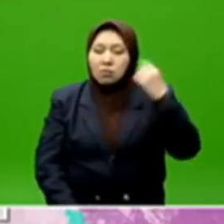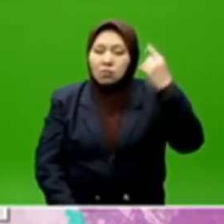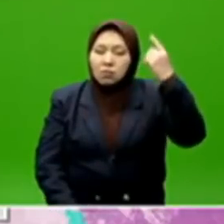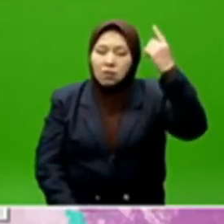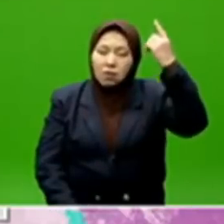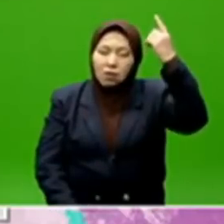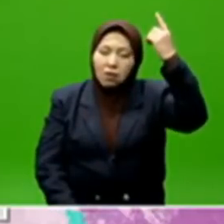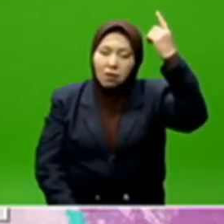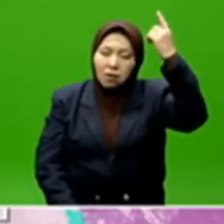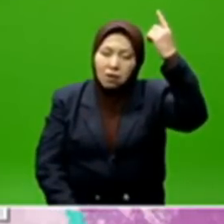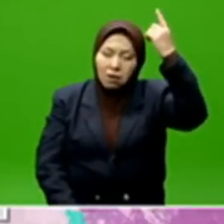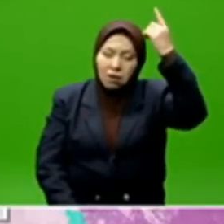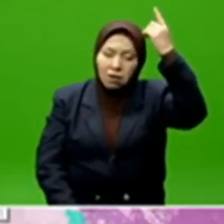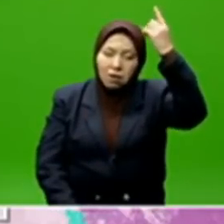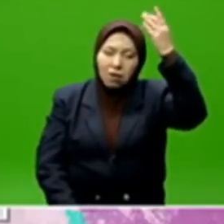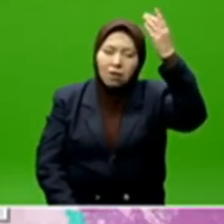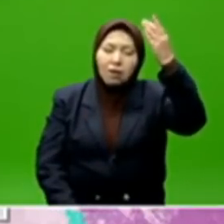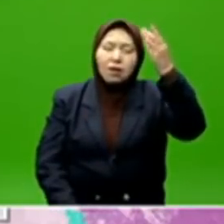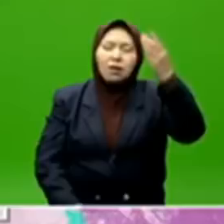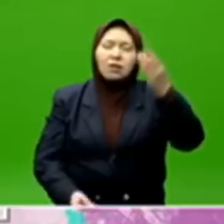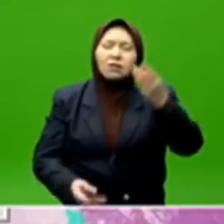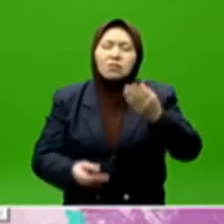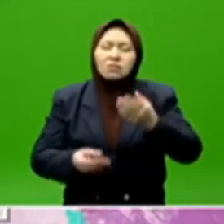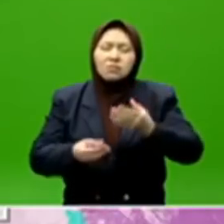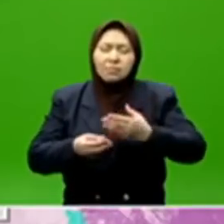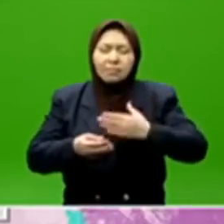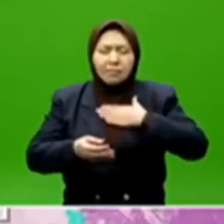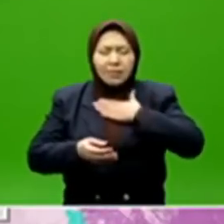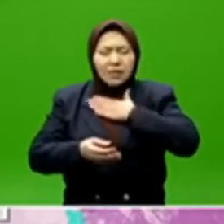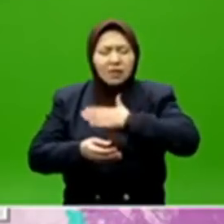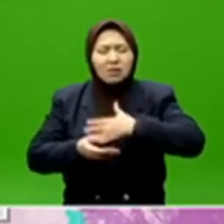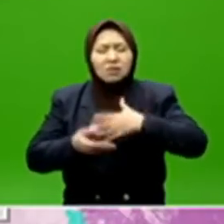رب اجعلني مقيم